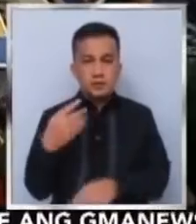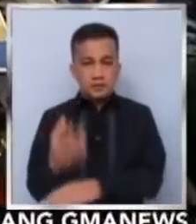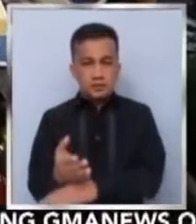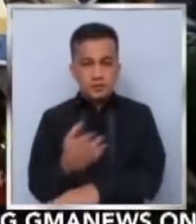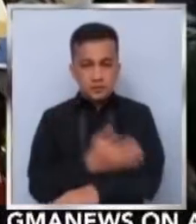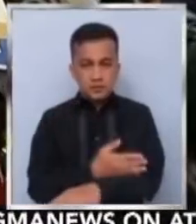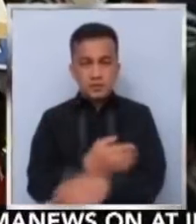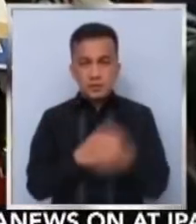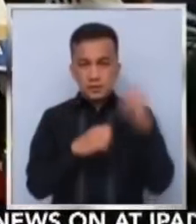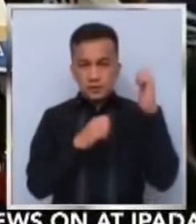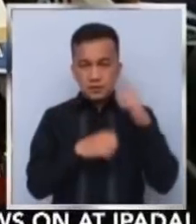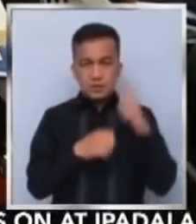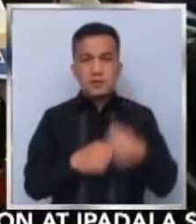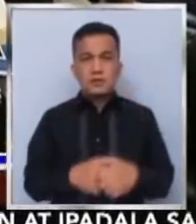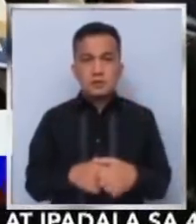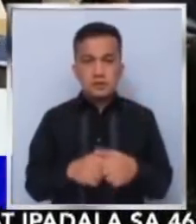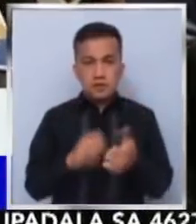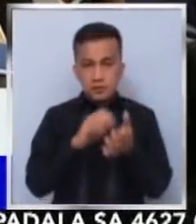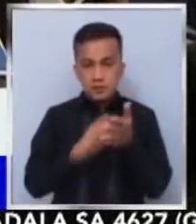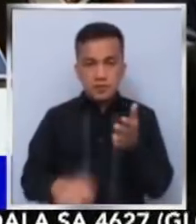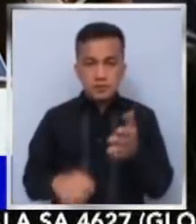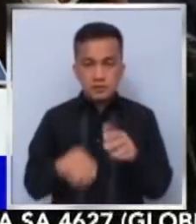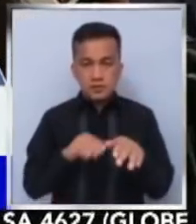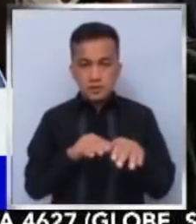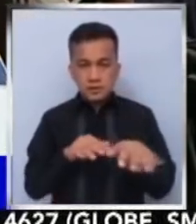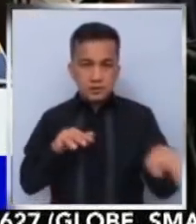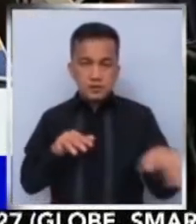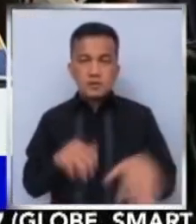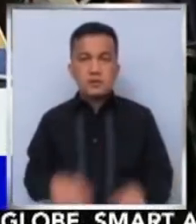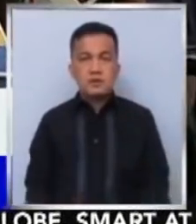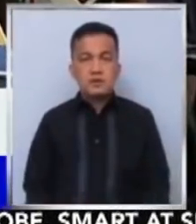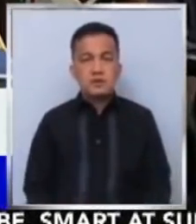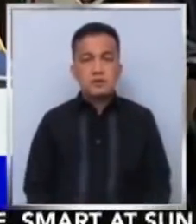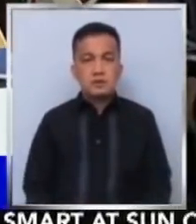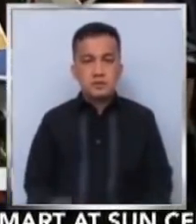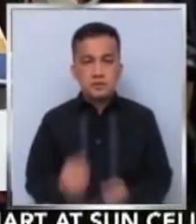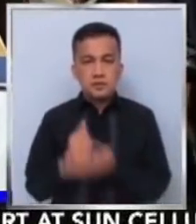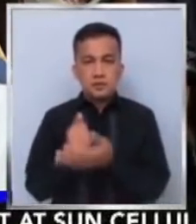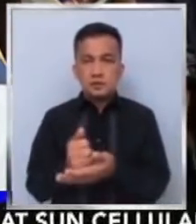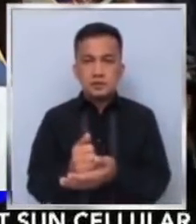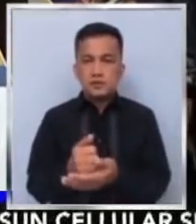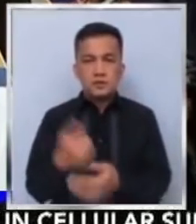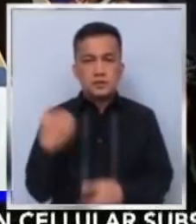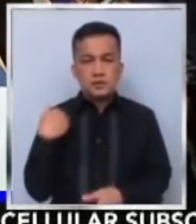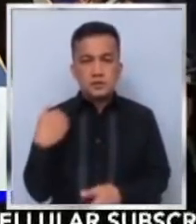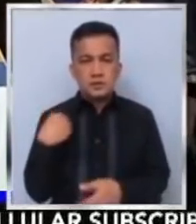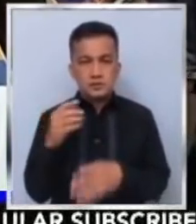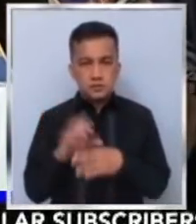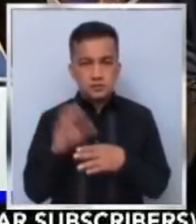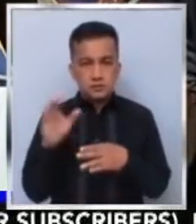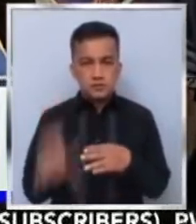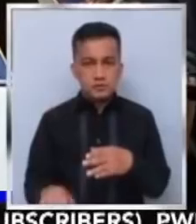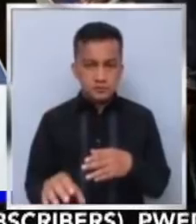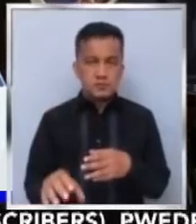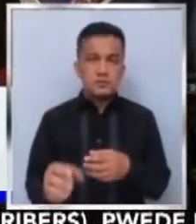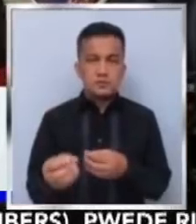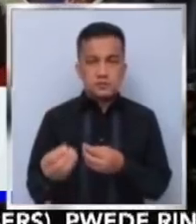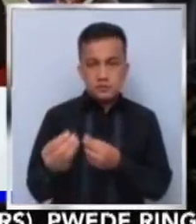na makabawas sa traffic, makatulong sa ano, hindi pa talaga totally na